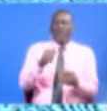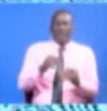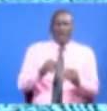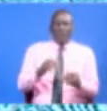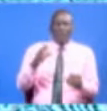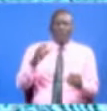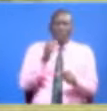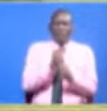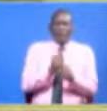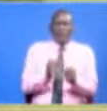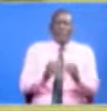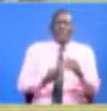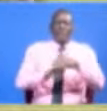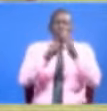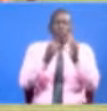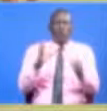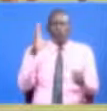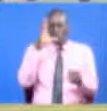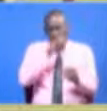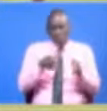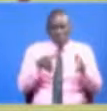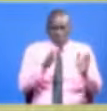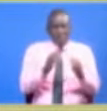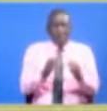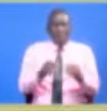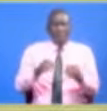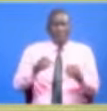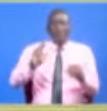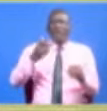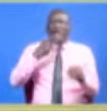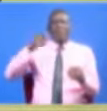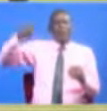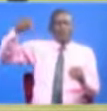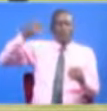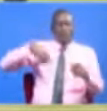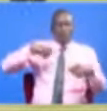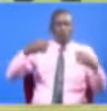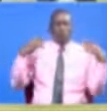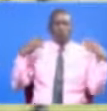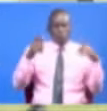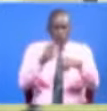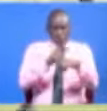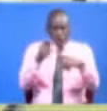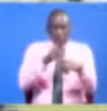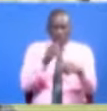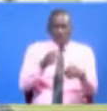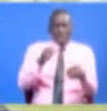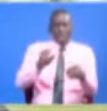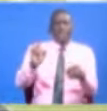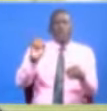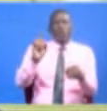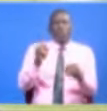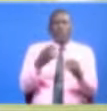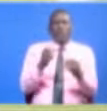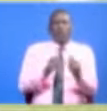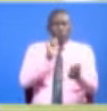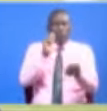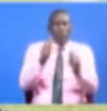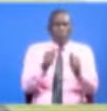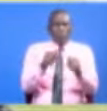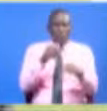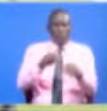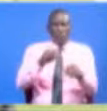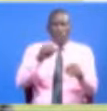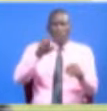ambayo imeimarisha mazoezi yake katika uwanja Police Sacco hapa jijini Nairobi itamenyana na Burundi Juni tarehe 7 ugani bingwa nationale mjini